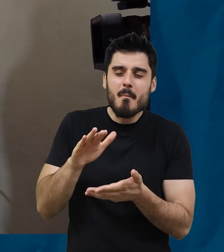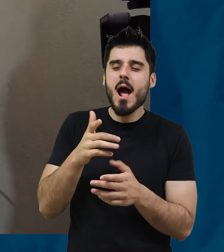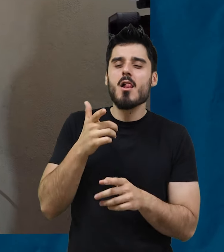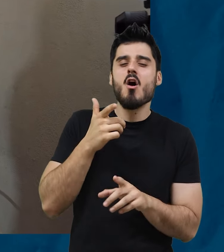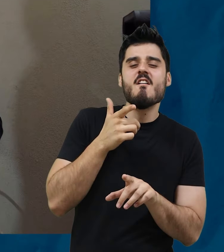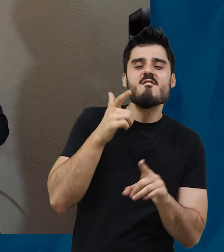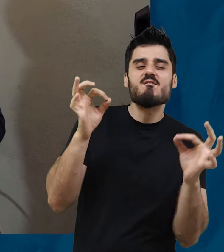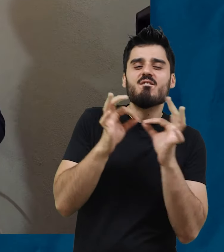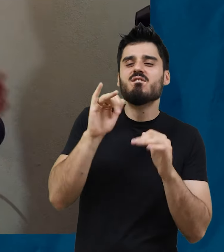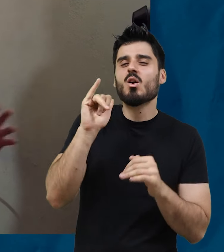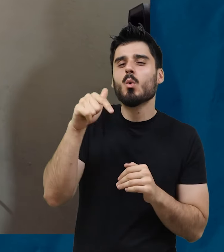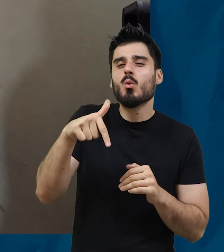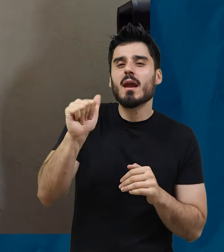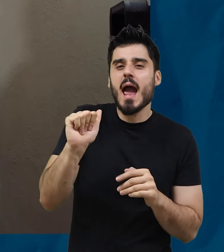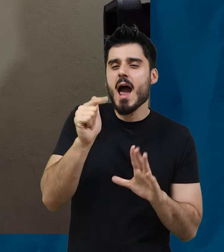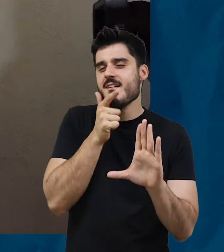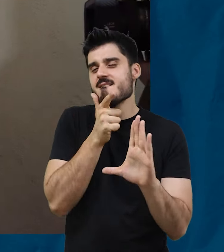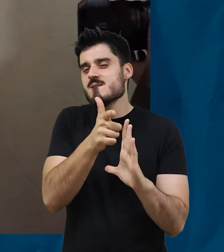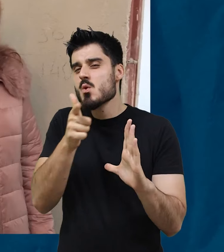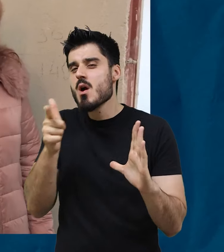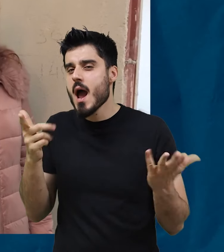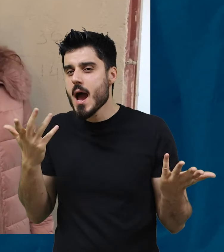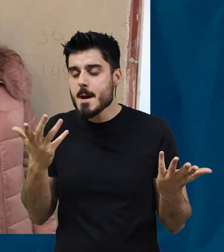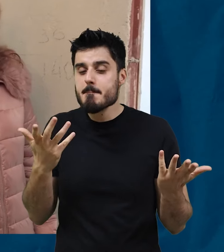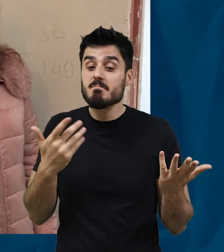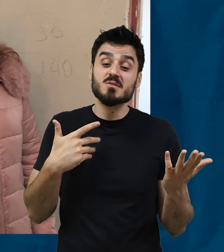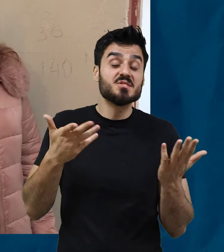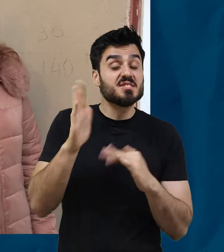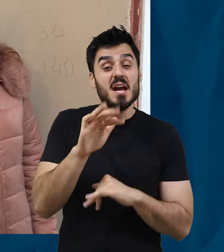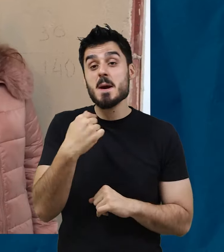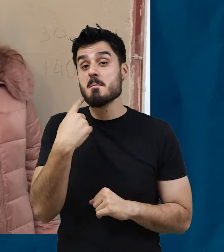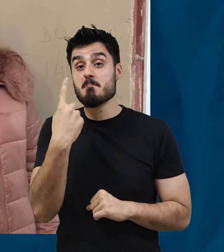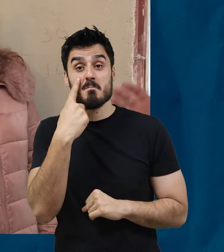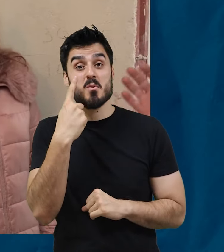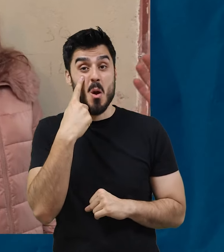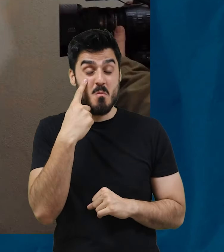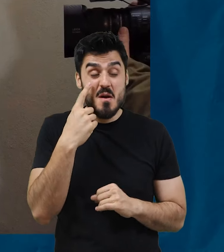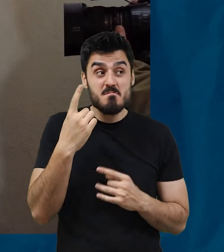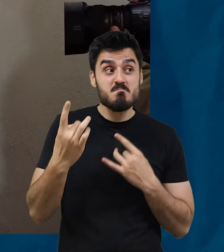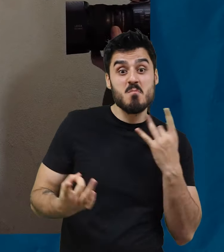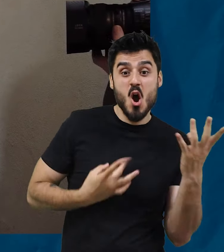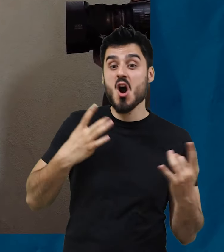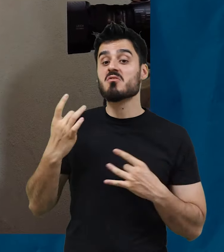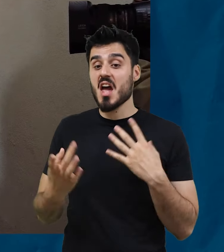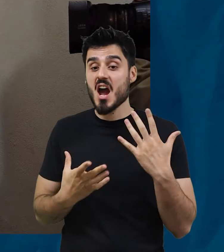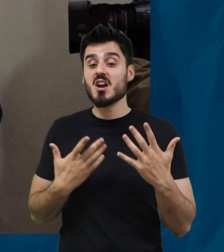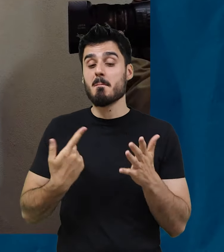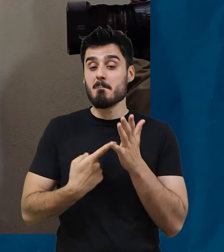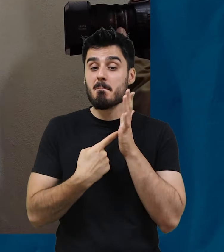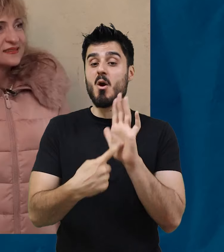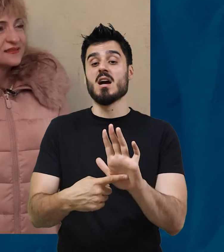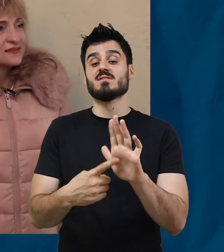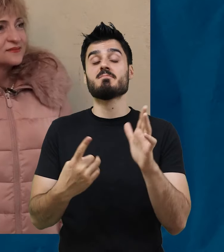постарая да получим това излъчване, за което говорихме, това малко по-модерно показване на едно пространство в